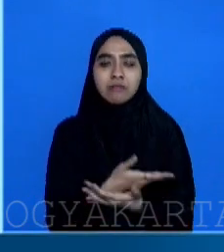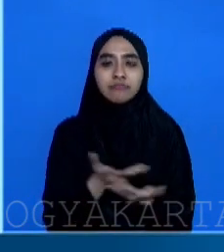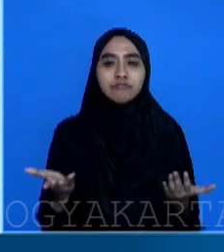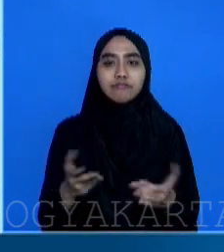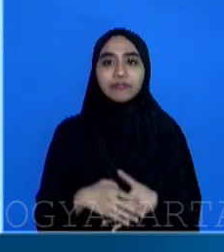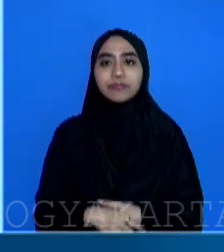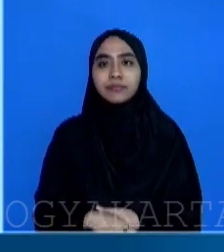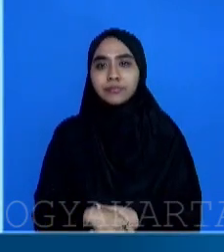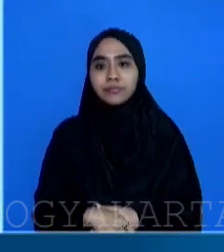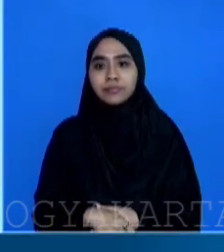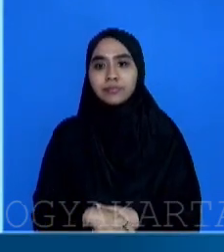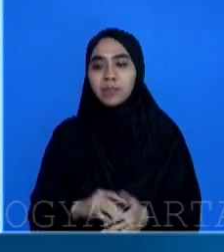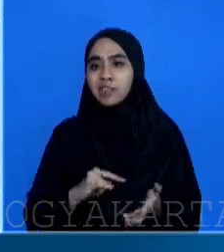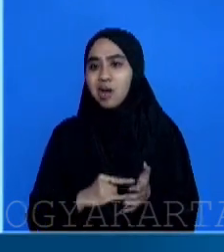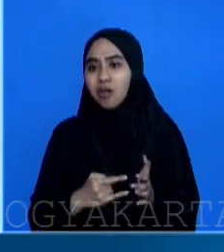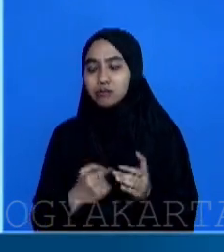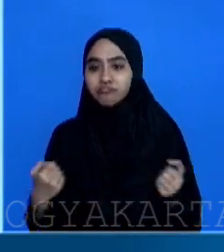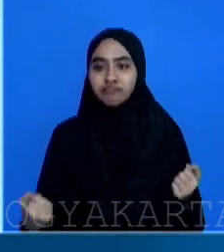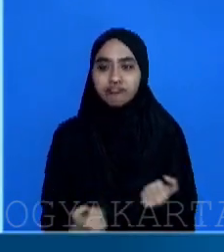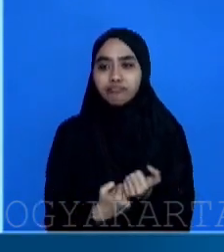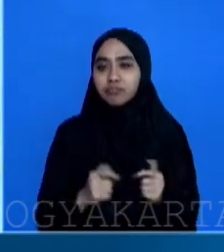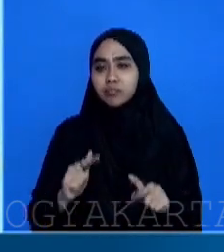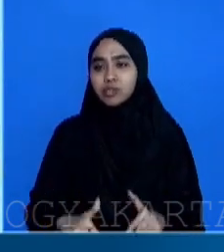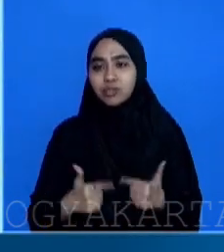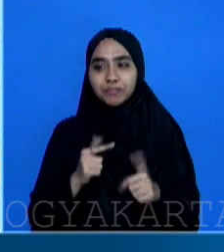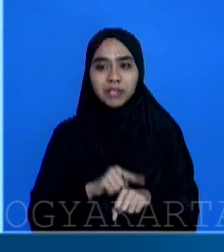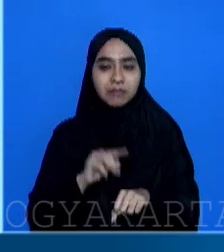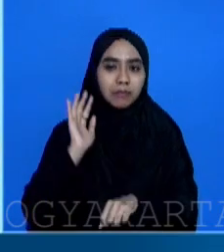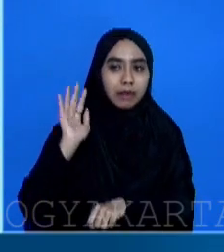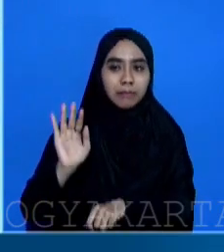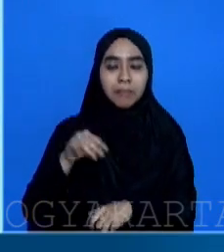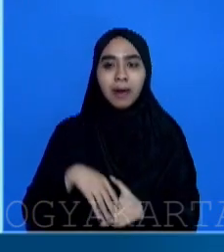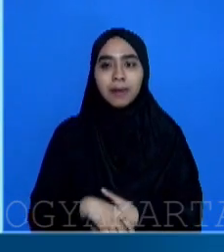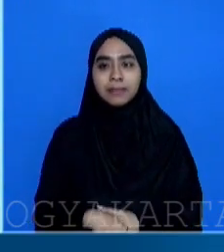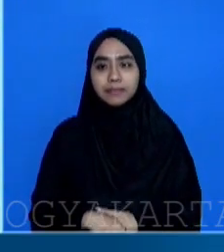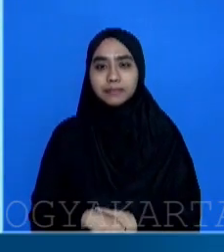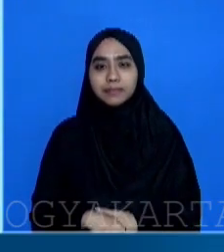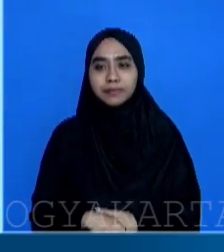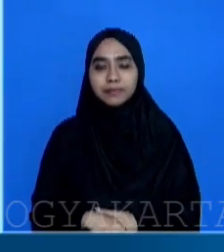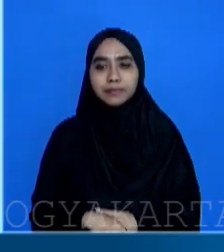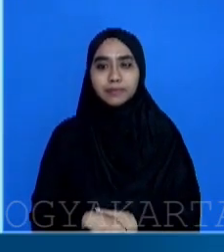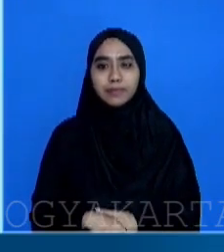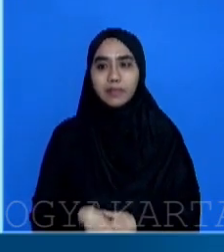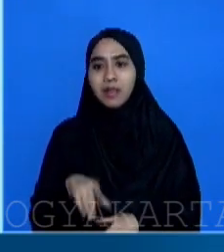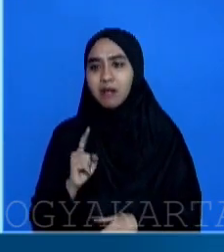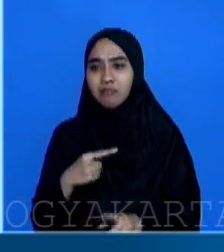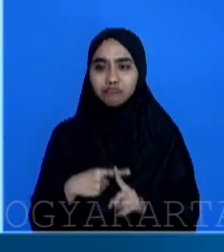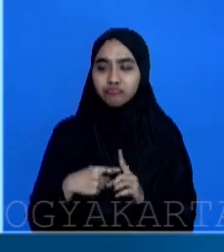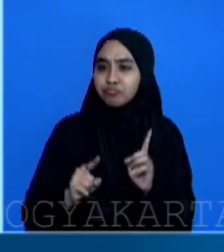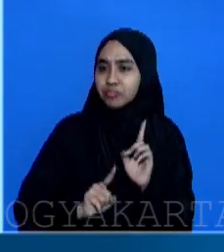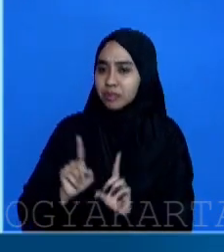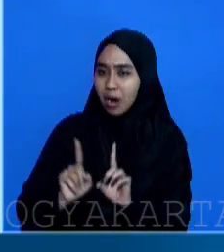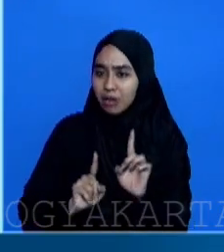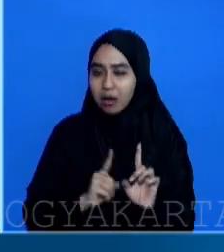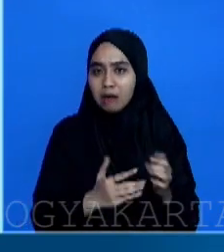teknologi ini menunjang kehidupan kita di masa yang akan datang. Ya tentunya dengan kompetisi dengan negara-negara lain.